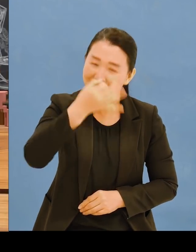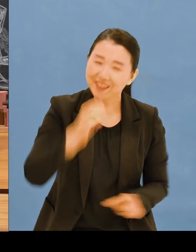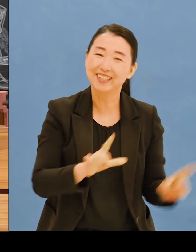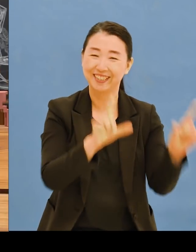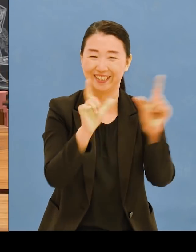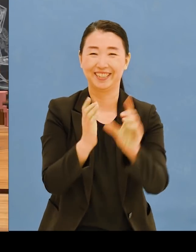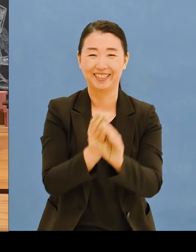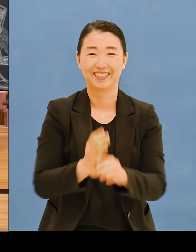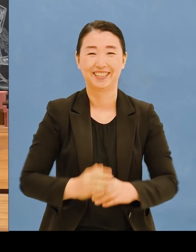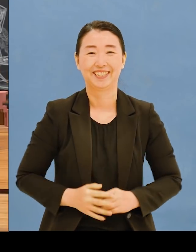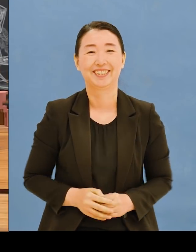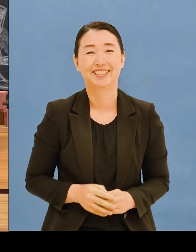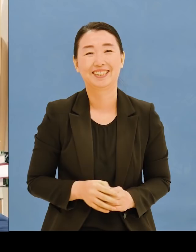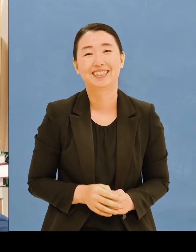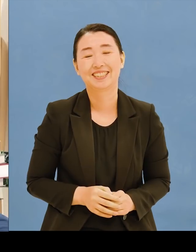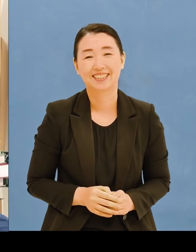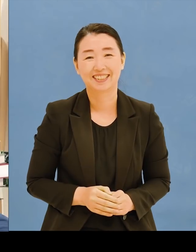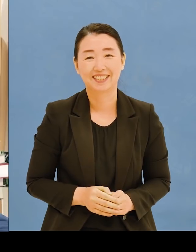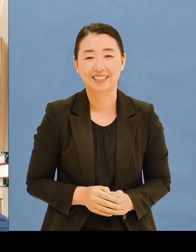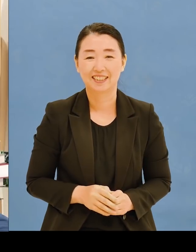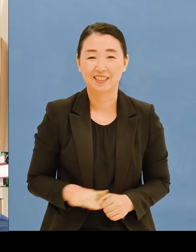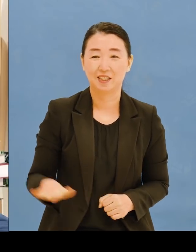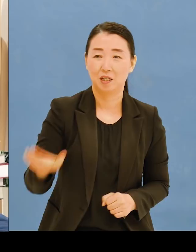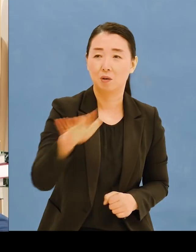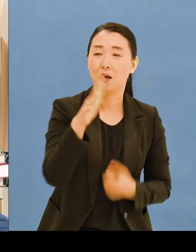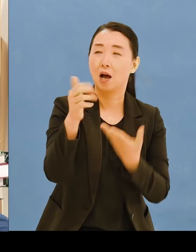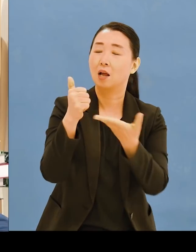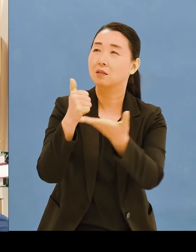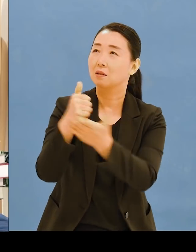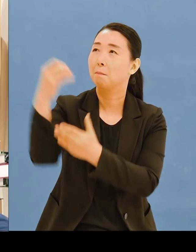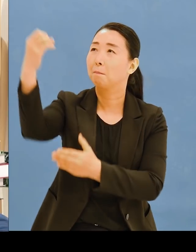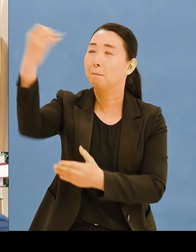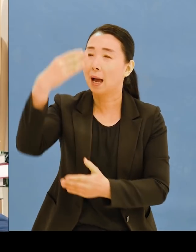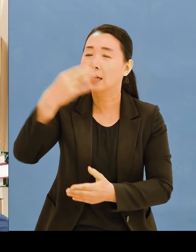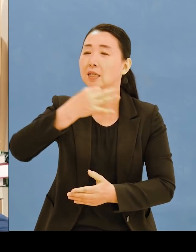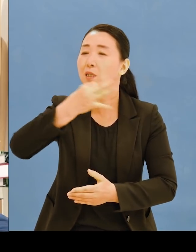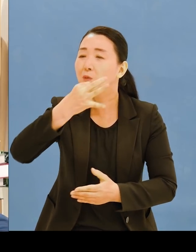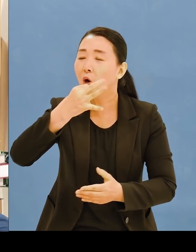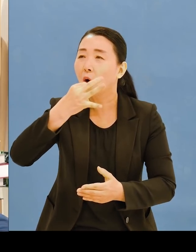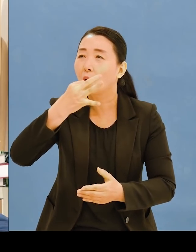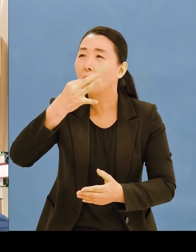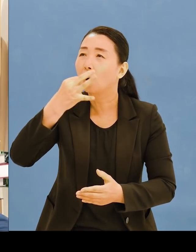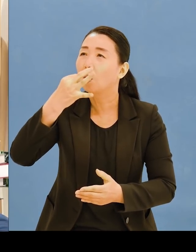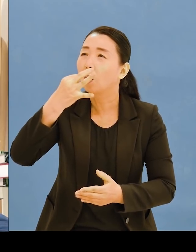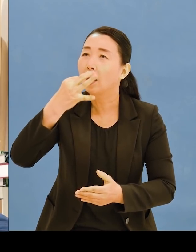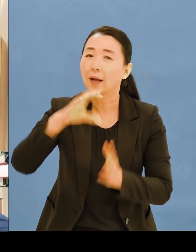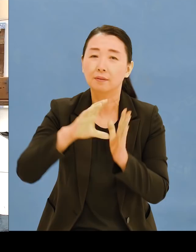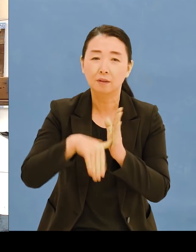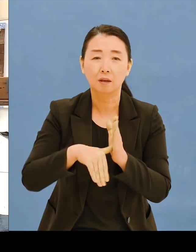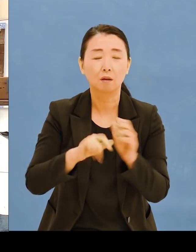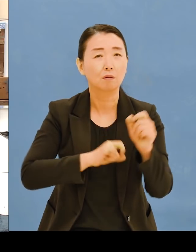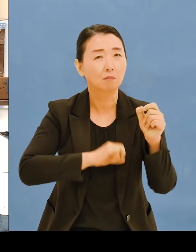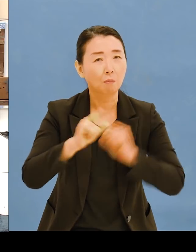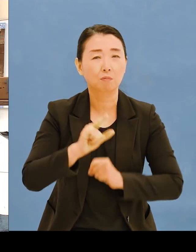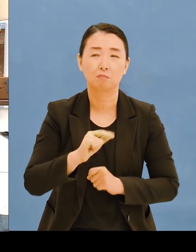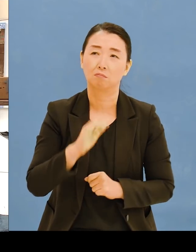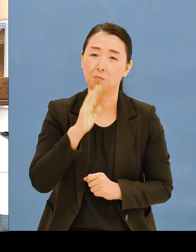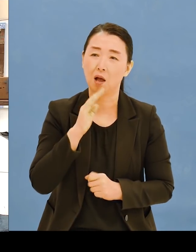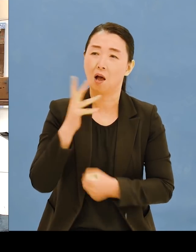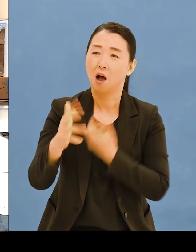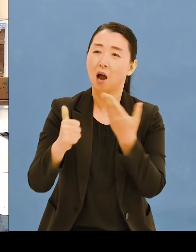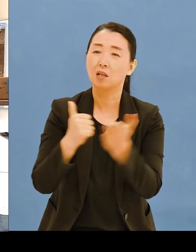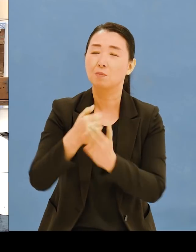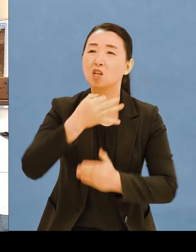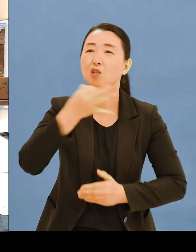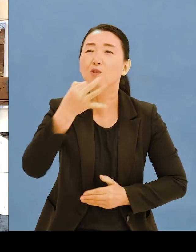살아가고 네. 있는 거거든요. 네. 네, 그래서 우리가 하나님의 음성이라고 할 때 대부분 그냥 하나님의 정말 육성,